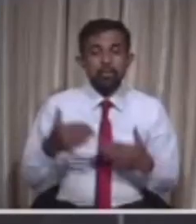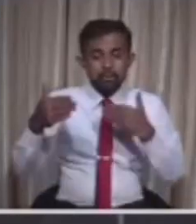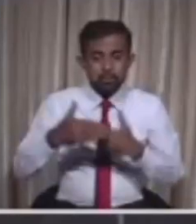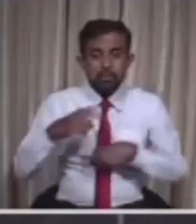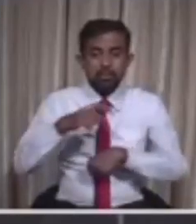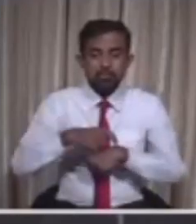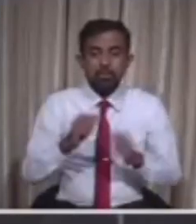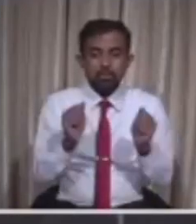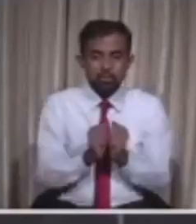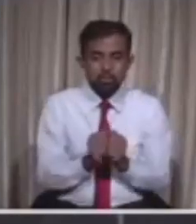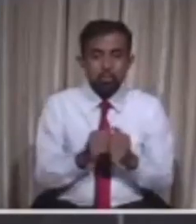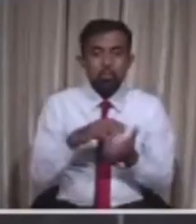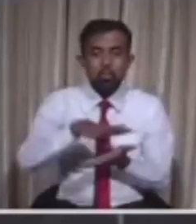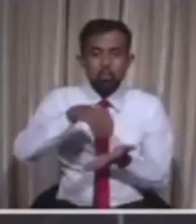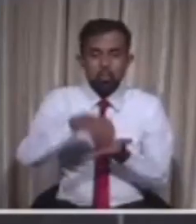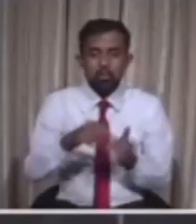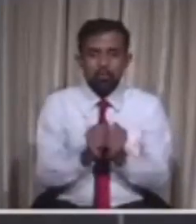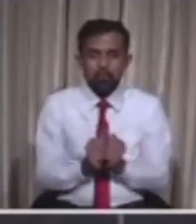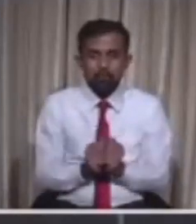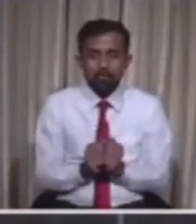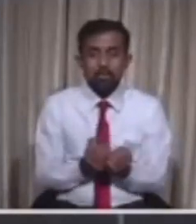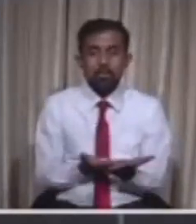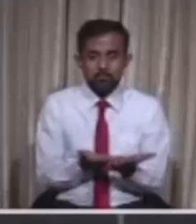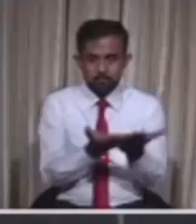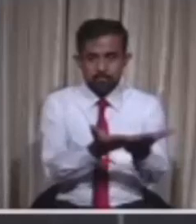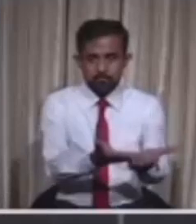පොදු වැඩපිළිවෙලක් තියෙනවා. මම සභාගත